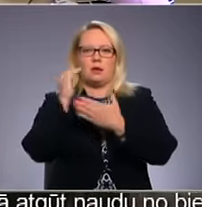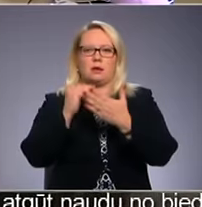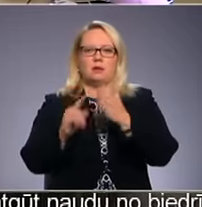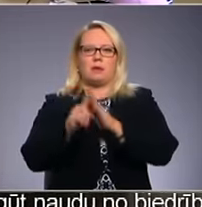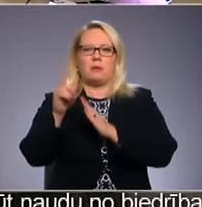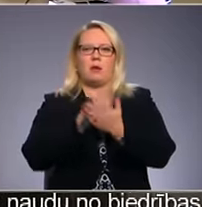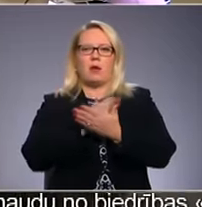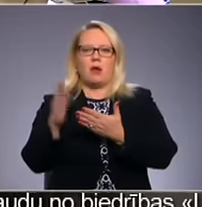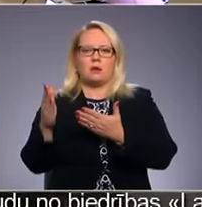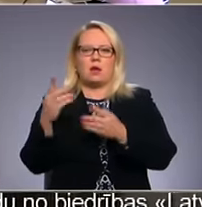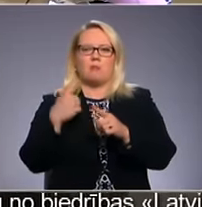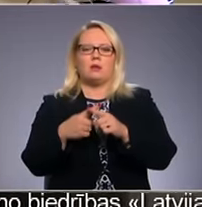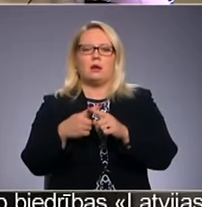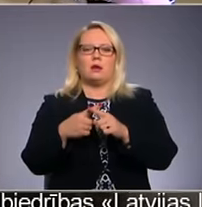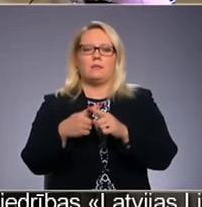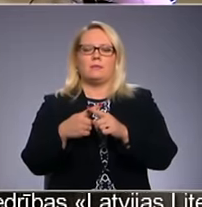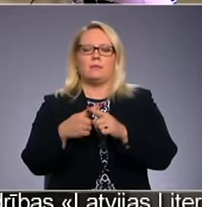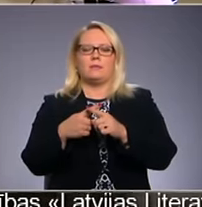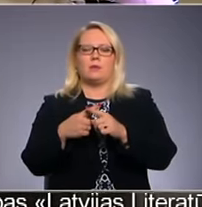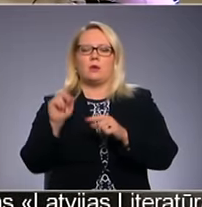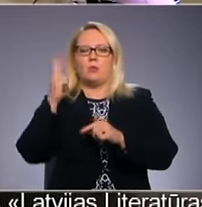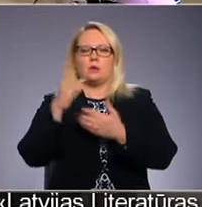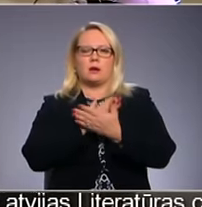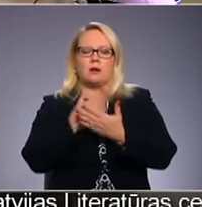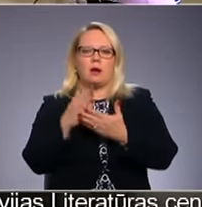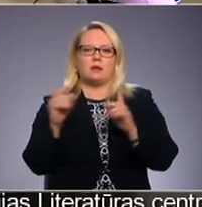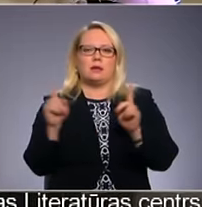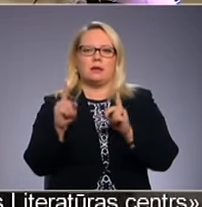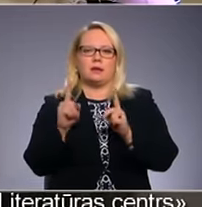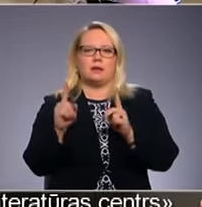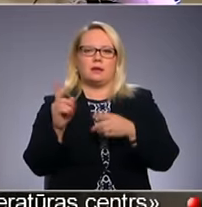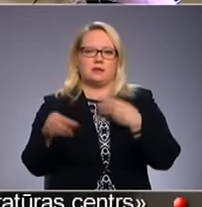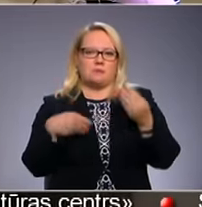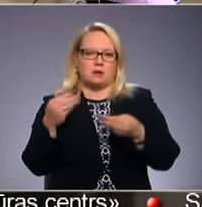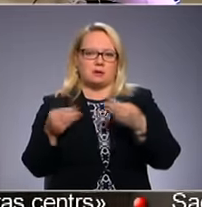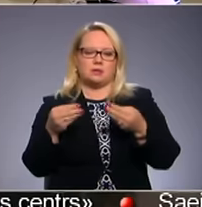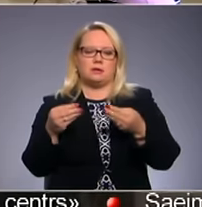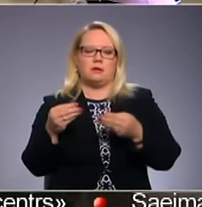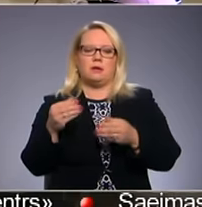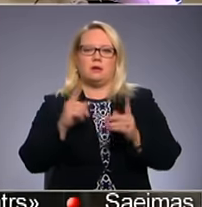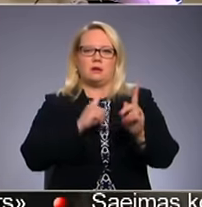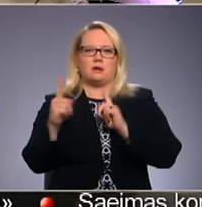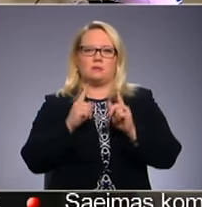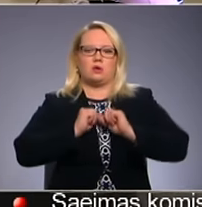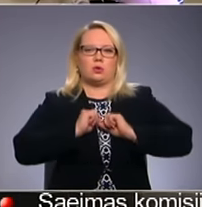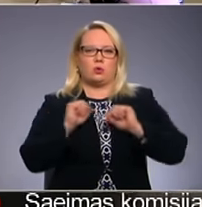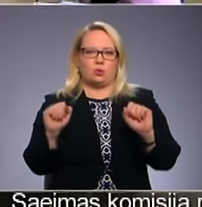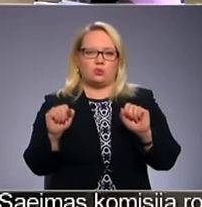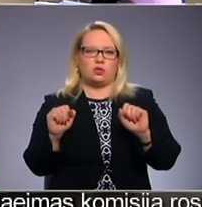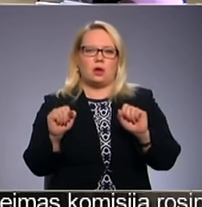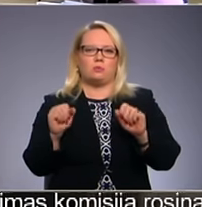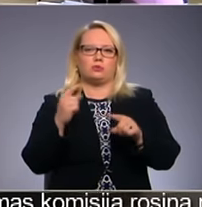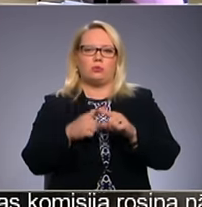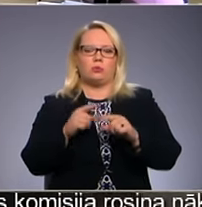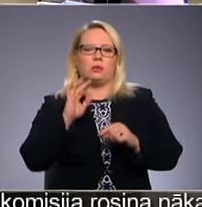pirmkārt skolēnu skaits, otrkārt ir izmaksas, transporta nodrošinājums,